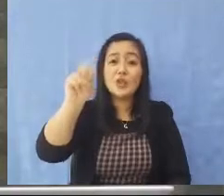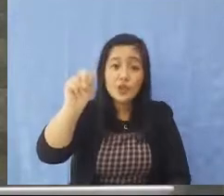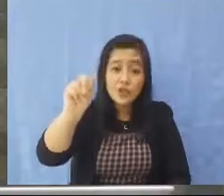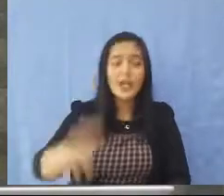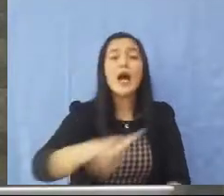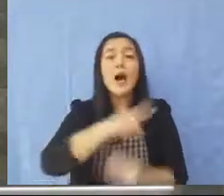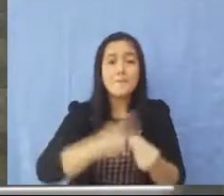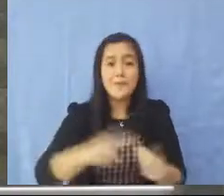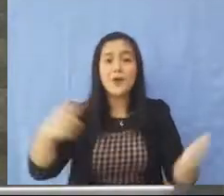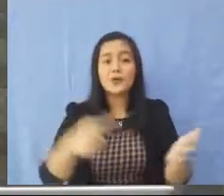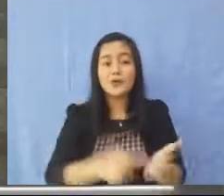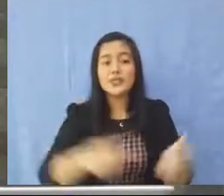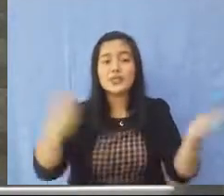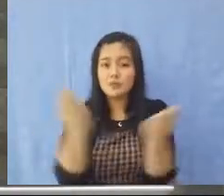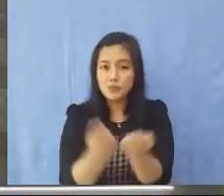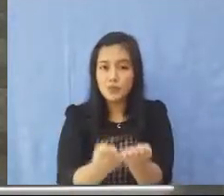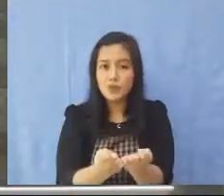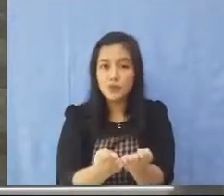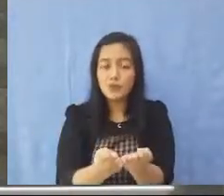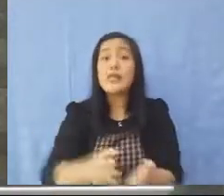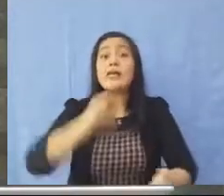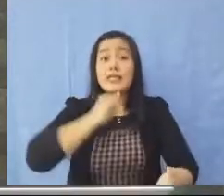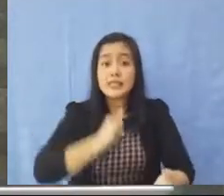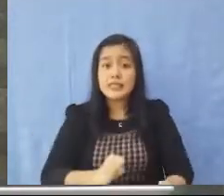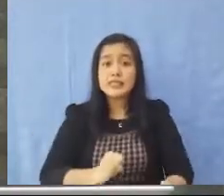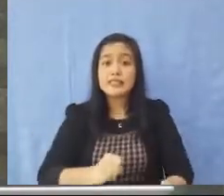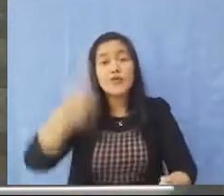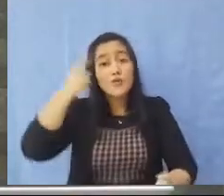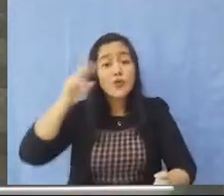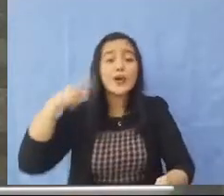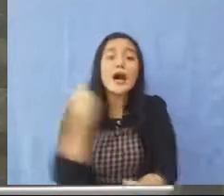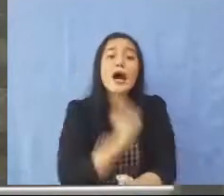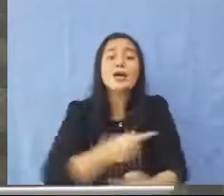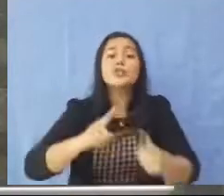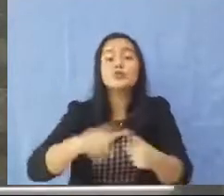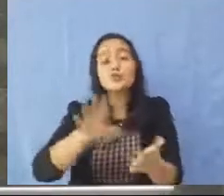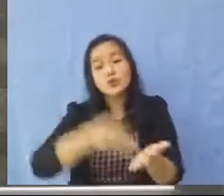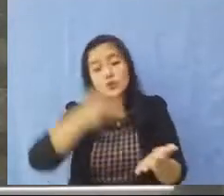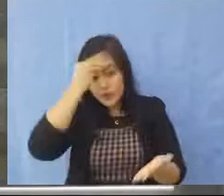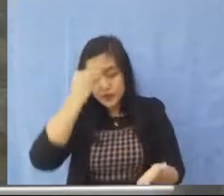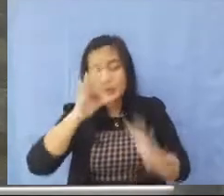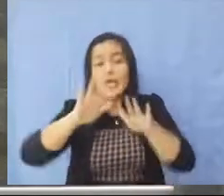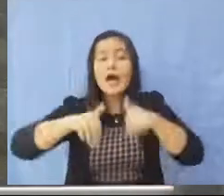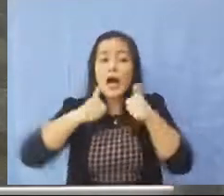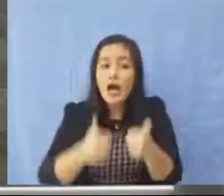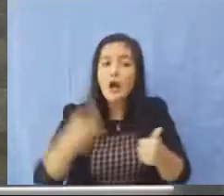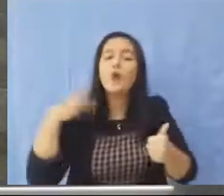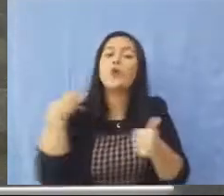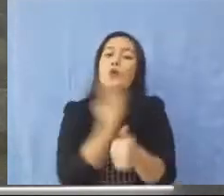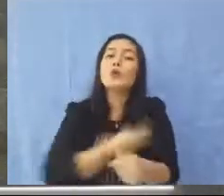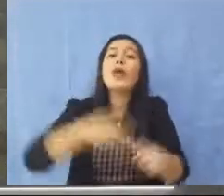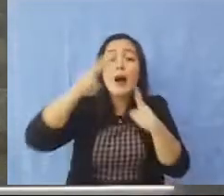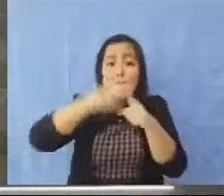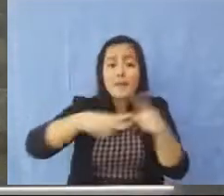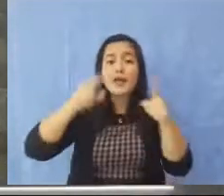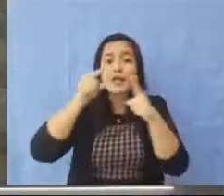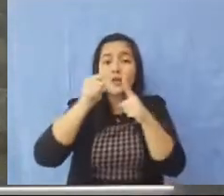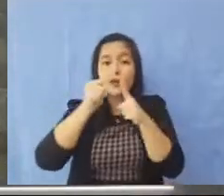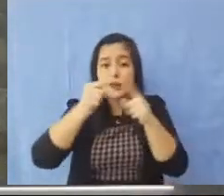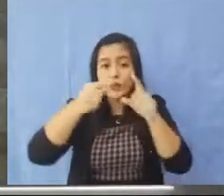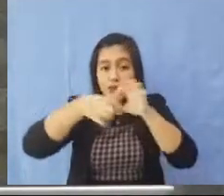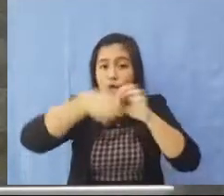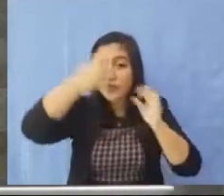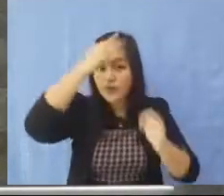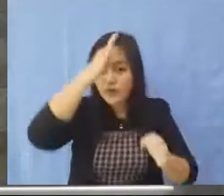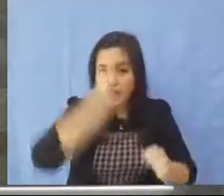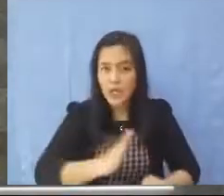natin sila ilalagay sa application. You see? Sabi ko nga po sa inyo dyan, nagkakaproblema. Ngayon,